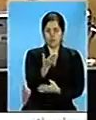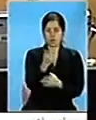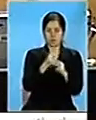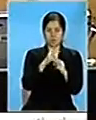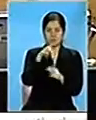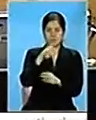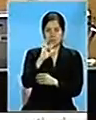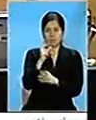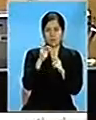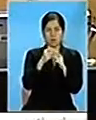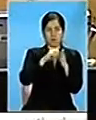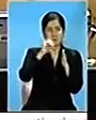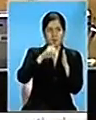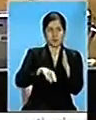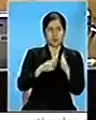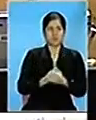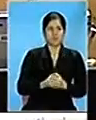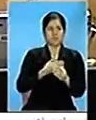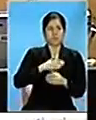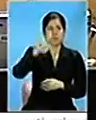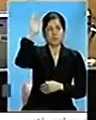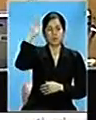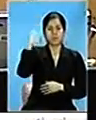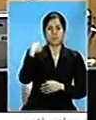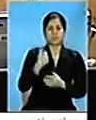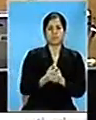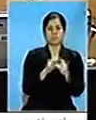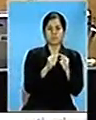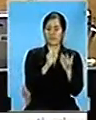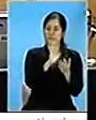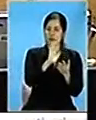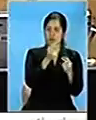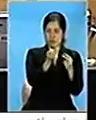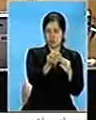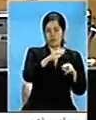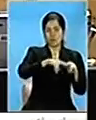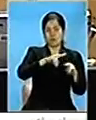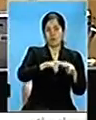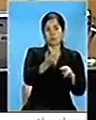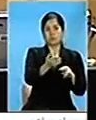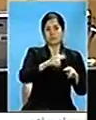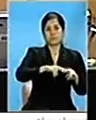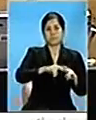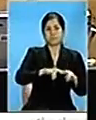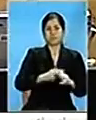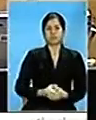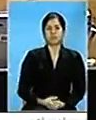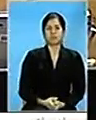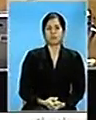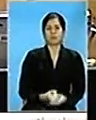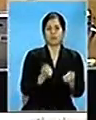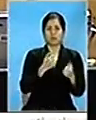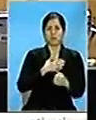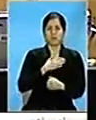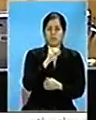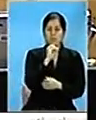าทีละคนครับถ้าทุกคนยกมือหมดผมก็เปิดทั้งสภาก็ไปไหนไม่ได้ท่านต้องนั่งลงก่อนท่านจีครับยังผมยังไม่อนุญาต ตอนนี้ผมยังไม่ญา